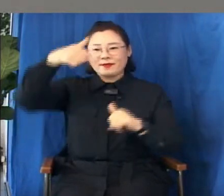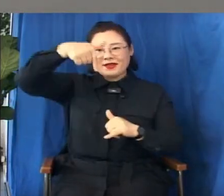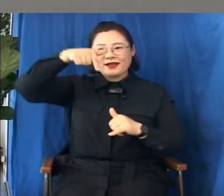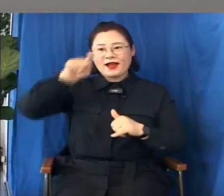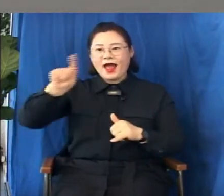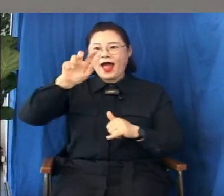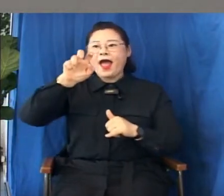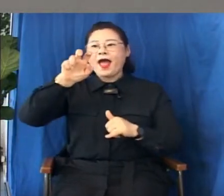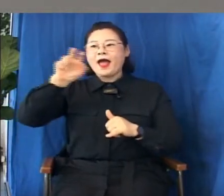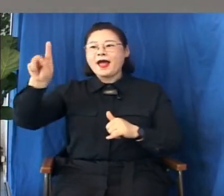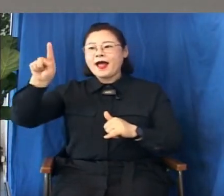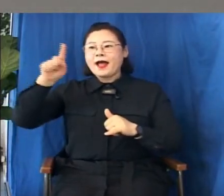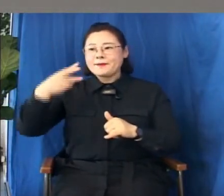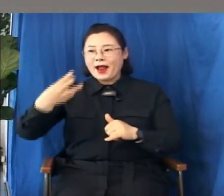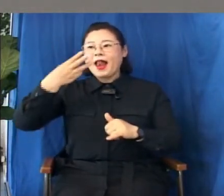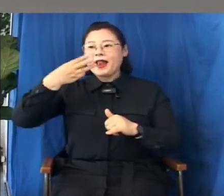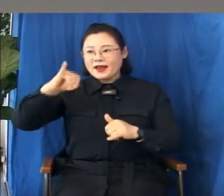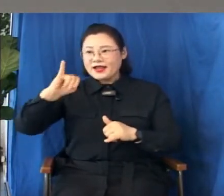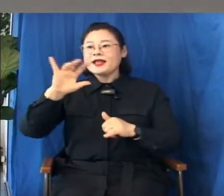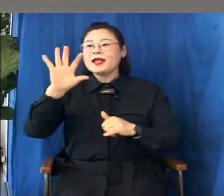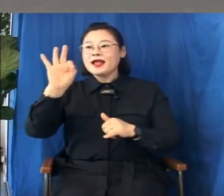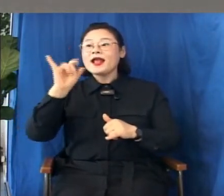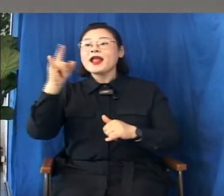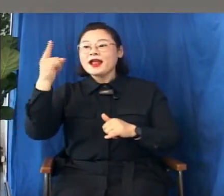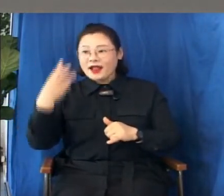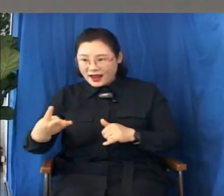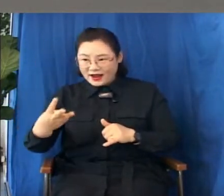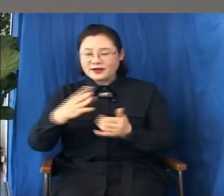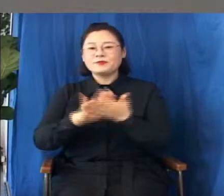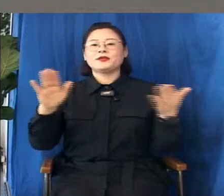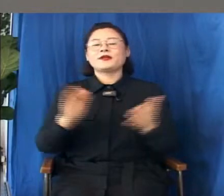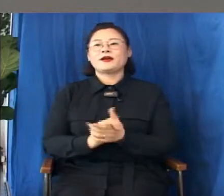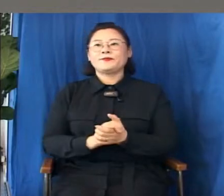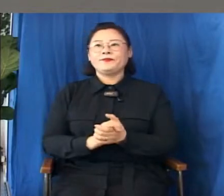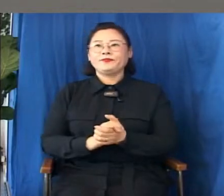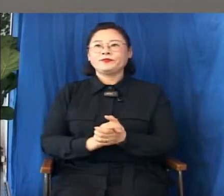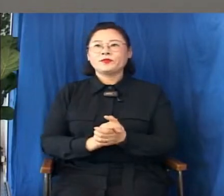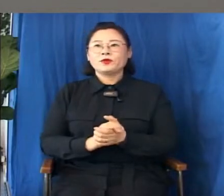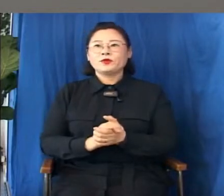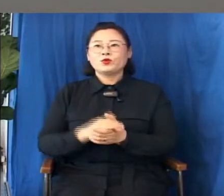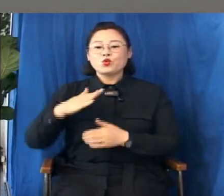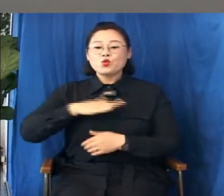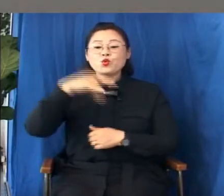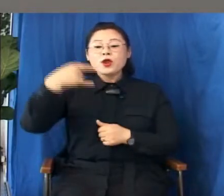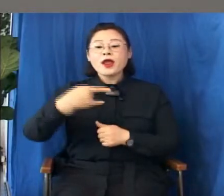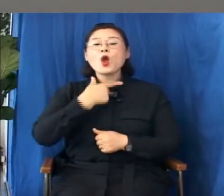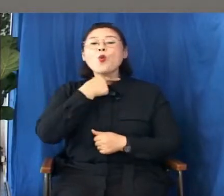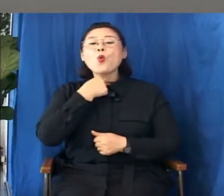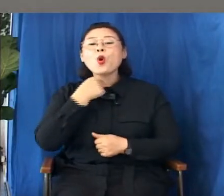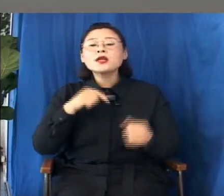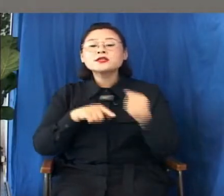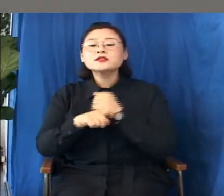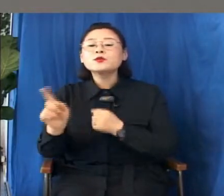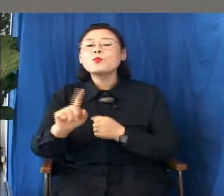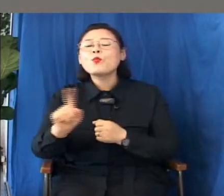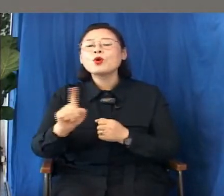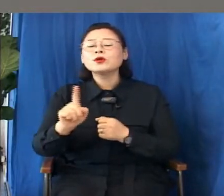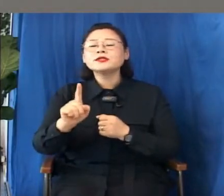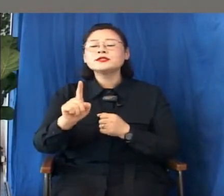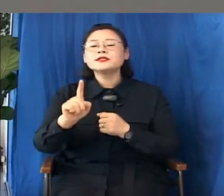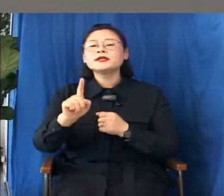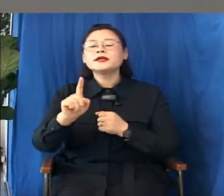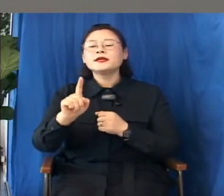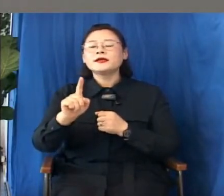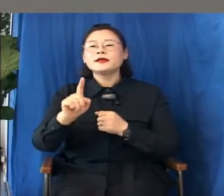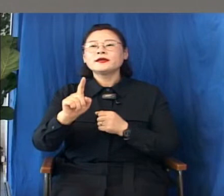가말리엘입니다. 그 가말리엘을 우리가 좀 살펴보면서 우리에게 지금 원하시는 건 뭘까? 나에게 지금